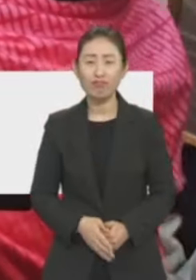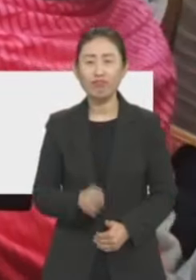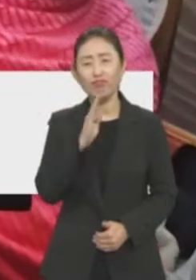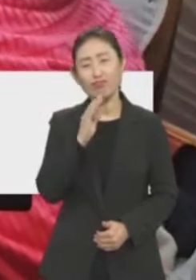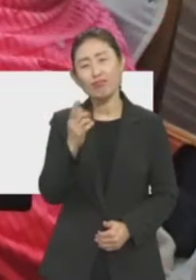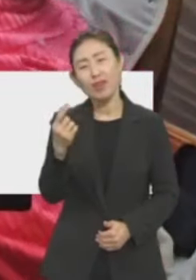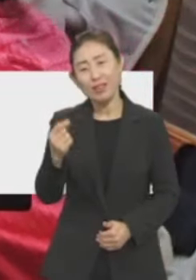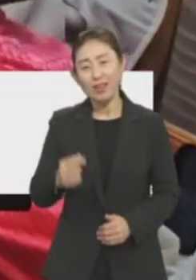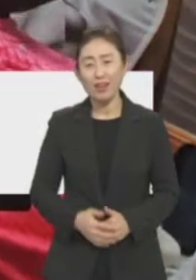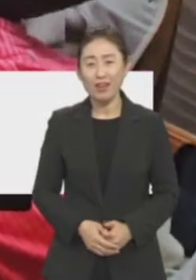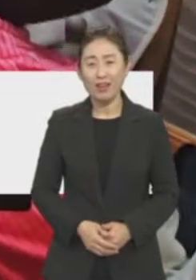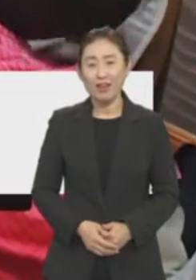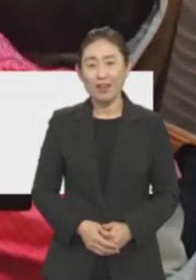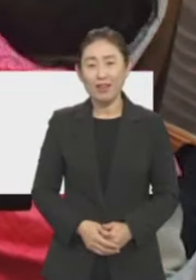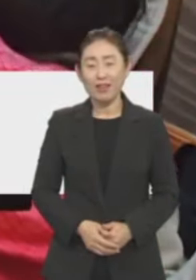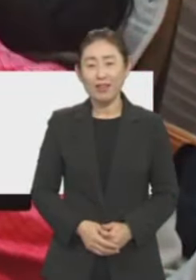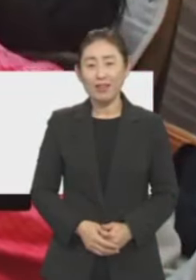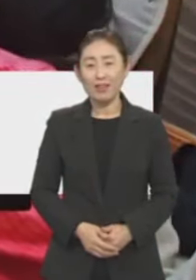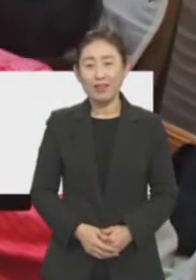많이 보고 싶어요. 그죠.